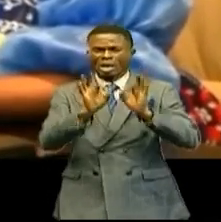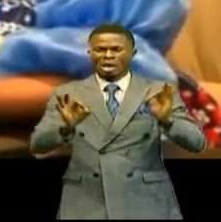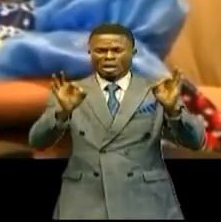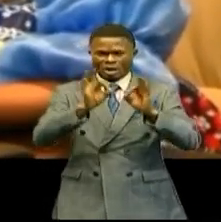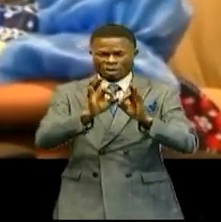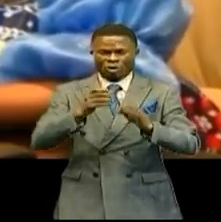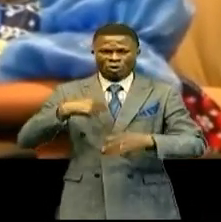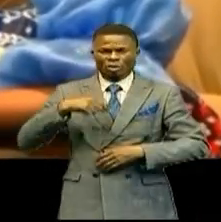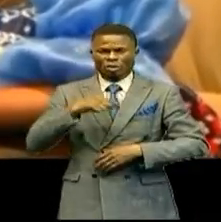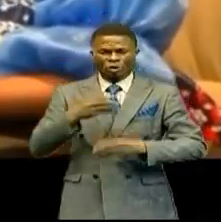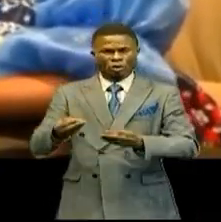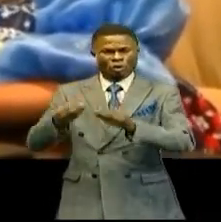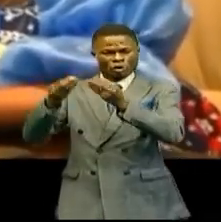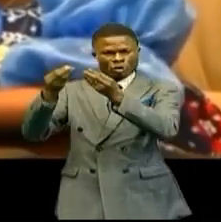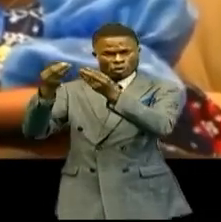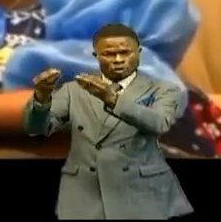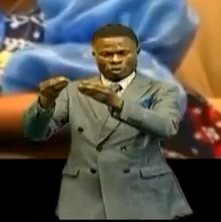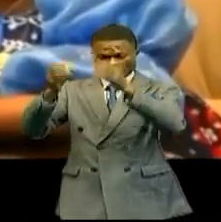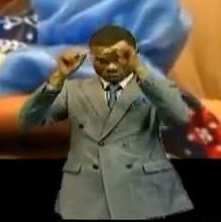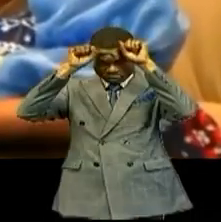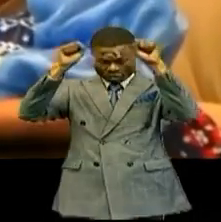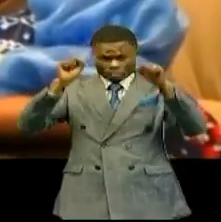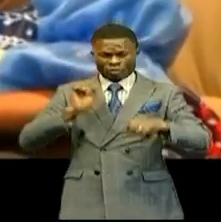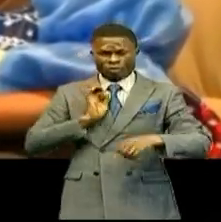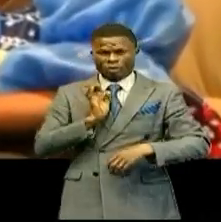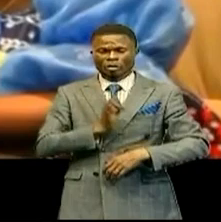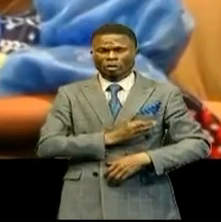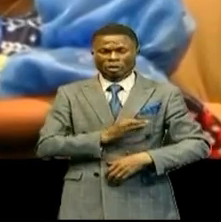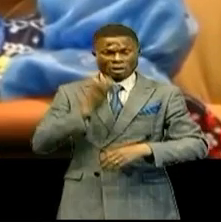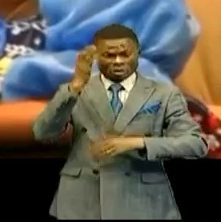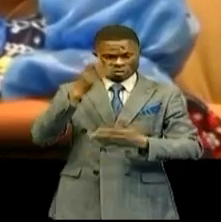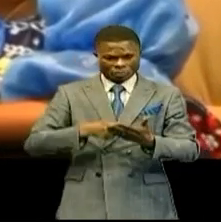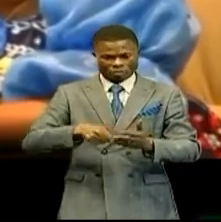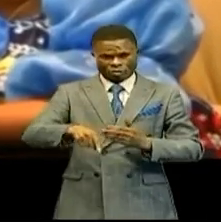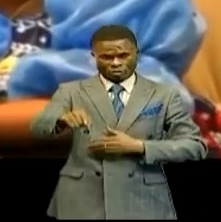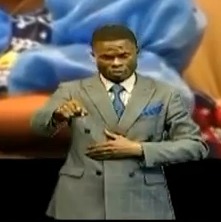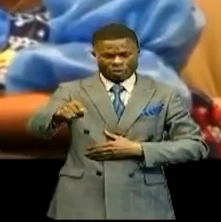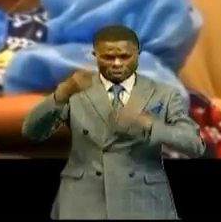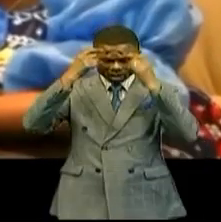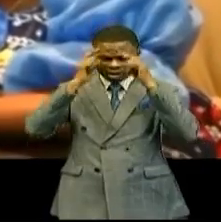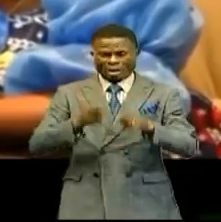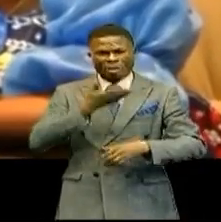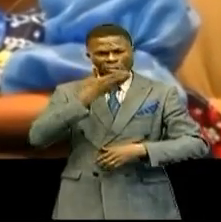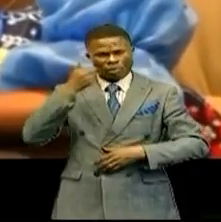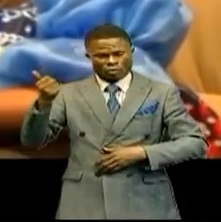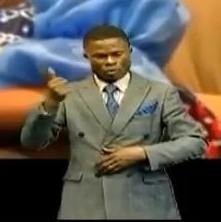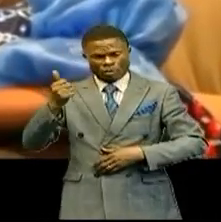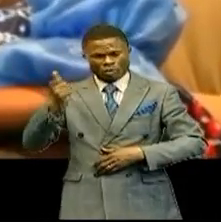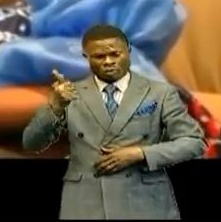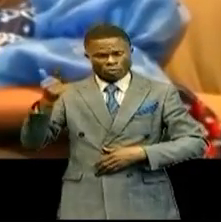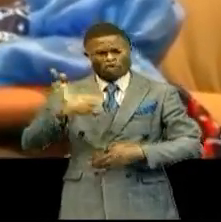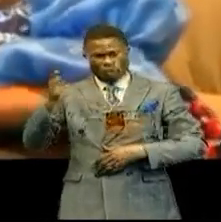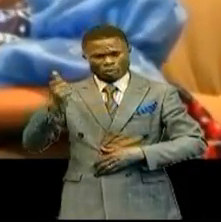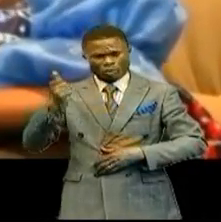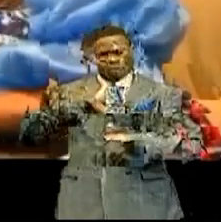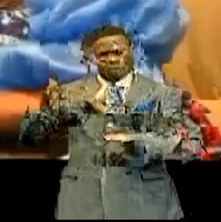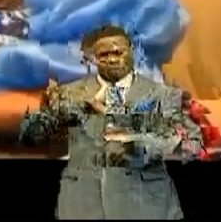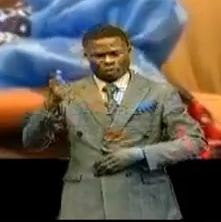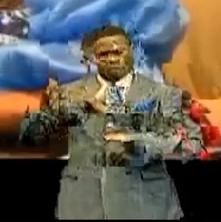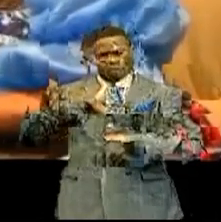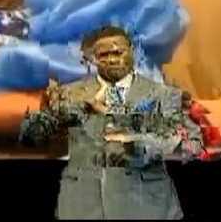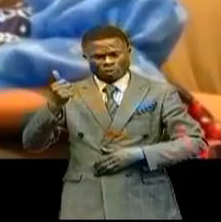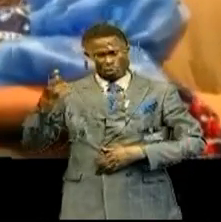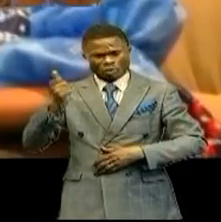nous de soumettre au président de la République dans les prochaines heures des mesures à prendre pour assurer la protection